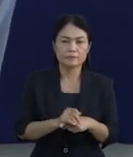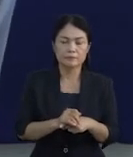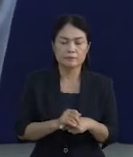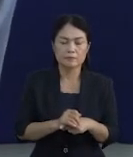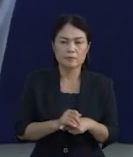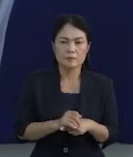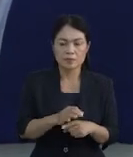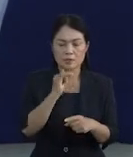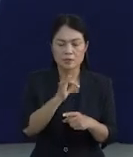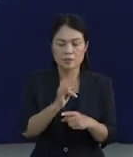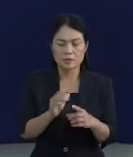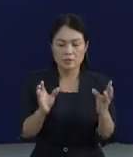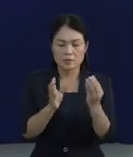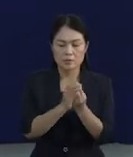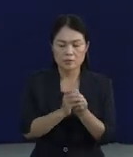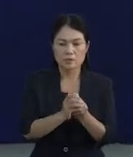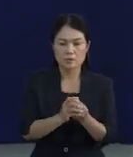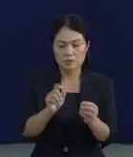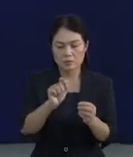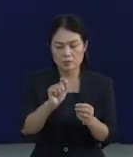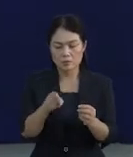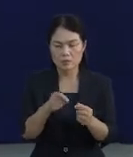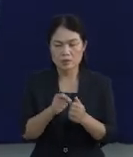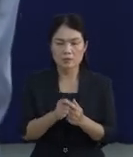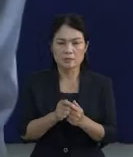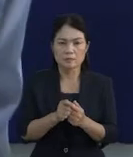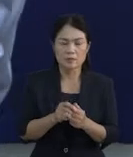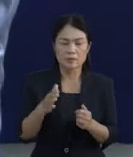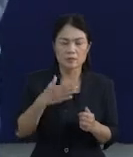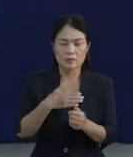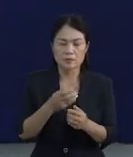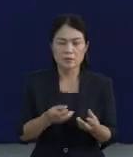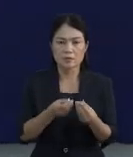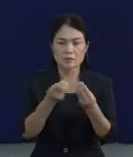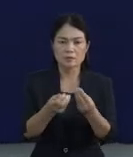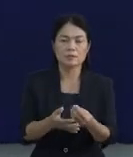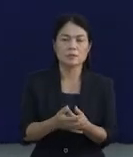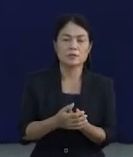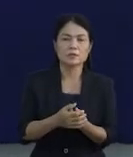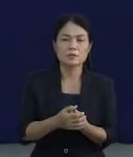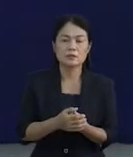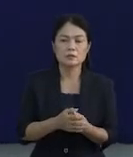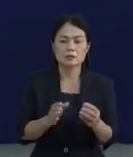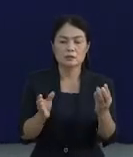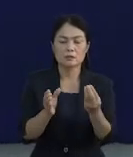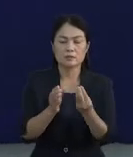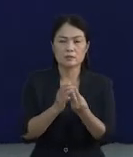chia chùm nguồn tôi sẽ phía và chứng lực cụ ao thằng này cứ chùm luôn